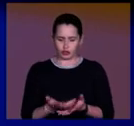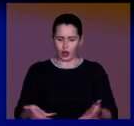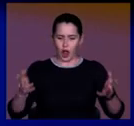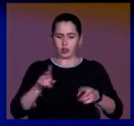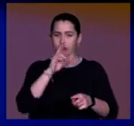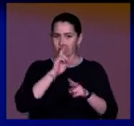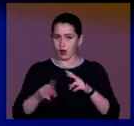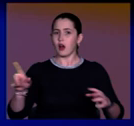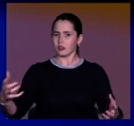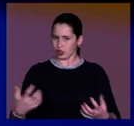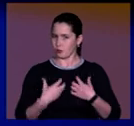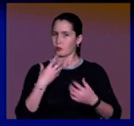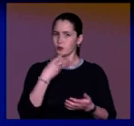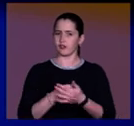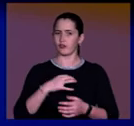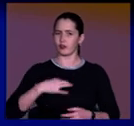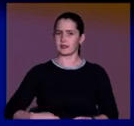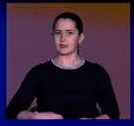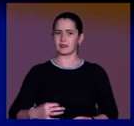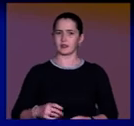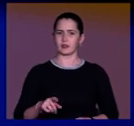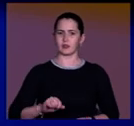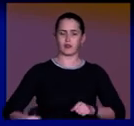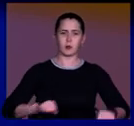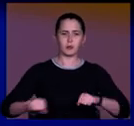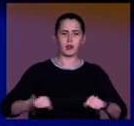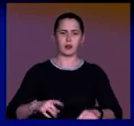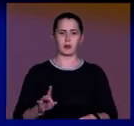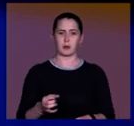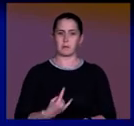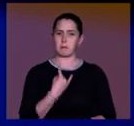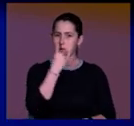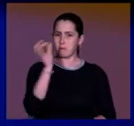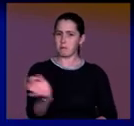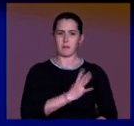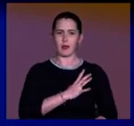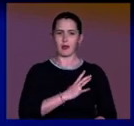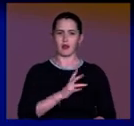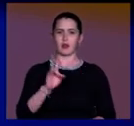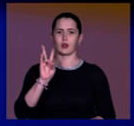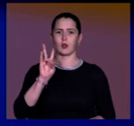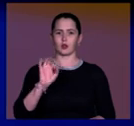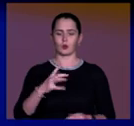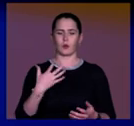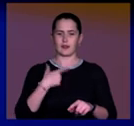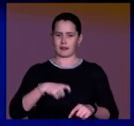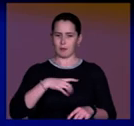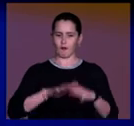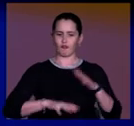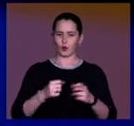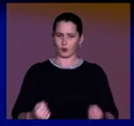испугалась конечно за своего сына выбежим и побелела а но затем взяла себя в руки